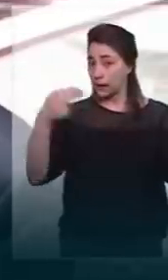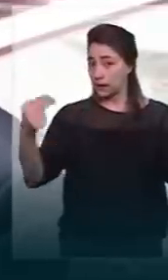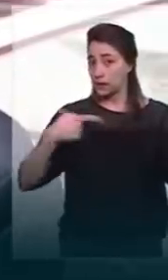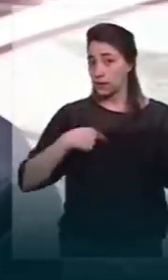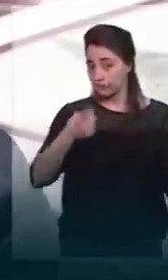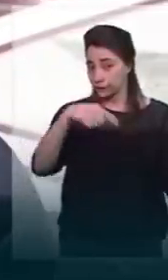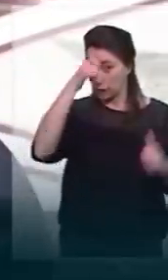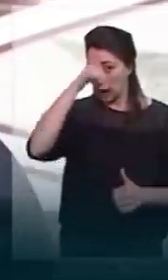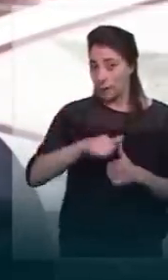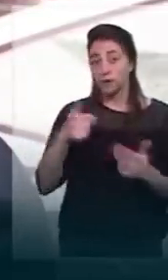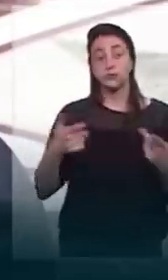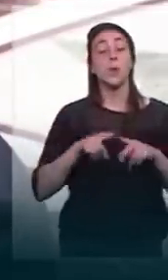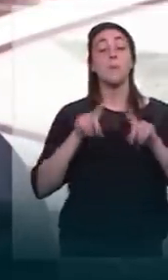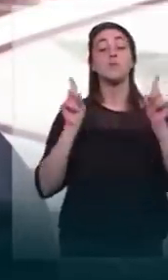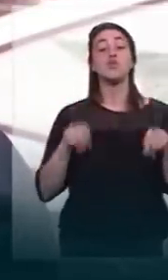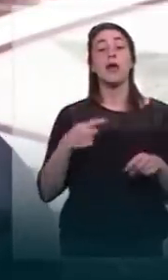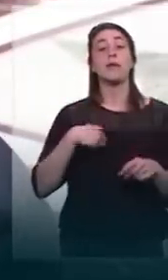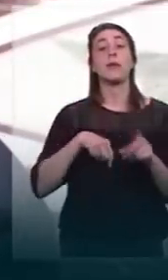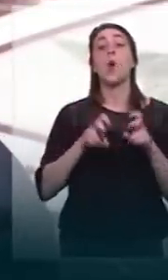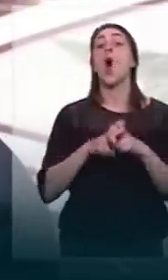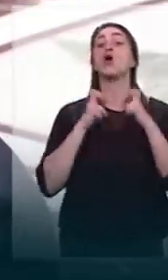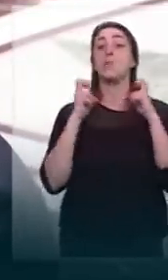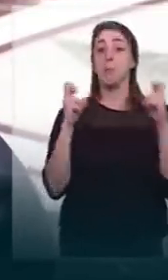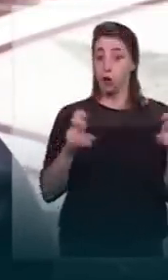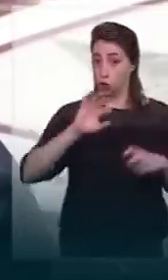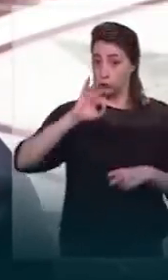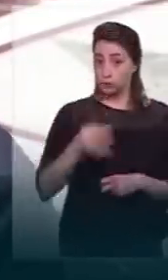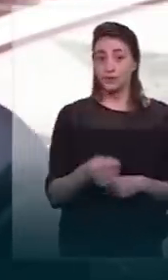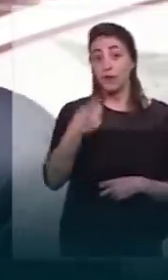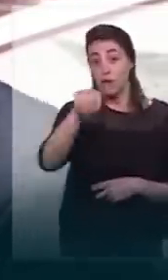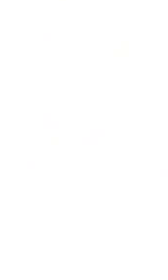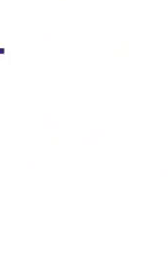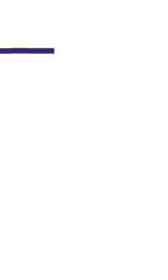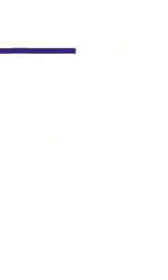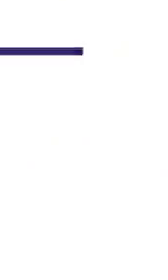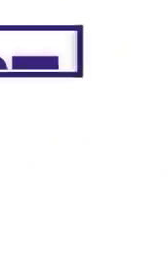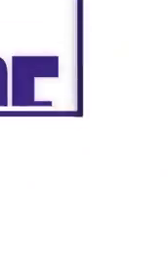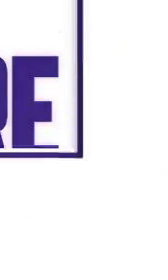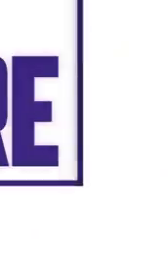que ce budget nettement en augmentation, Monsieur Bernalicis, vous ne l'avez pas voté.